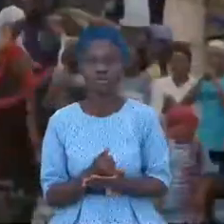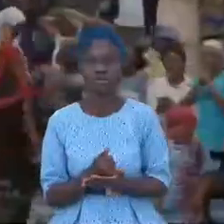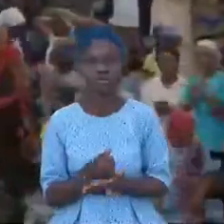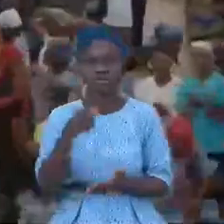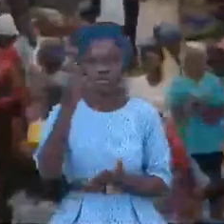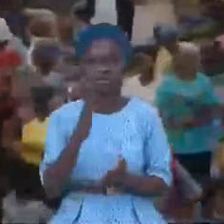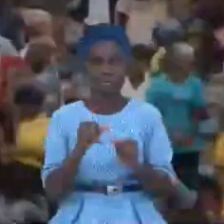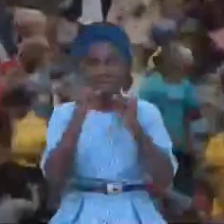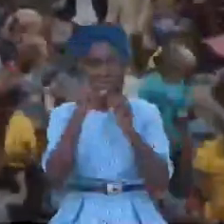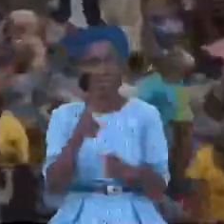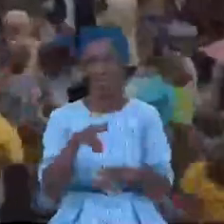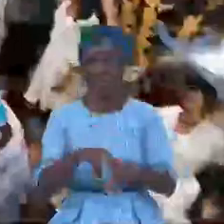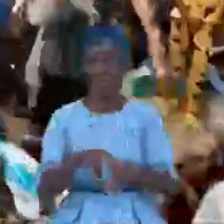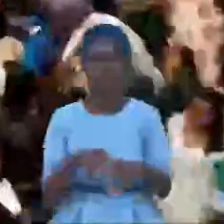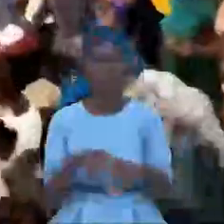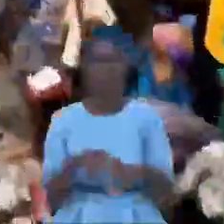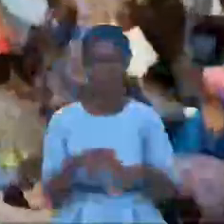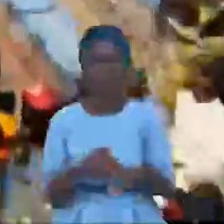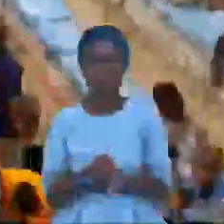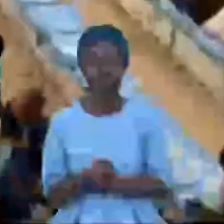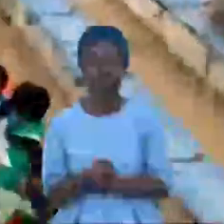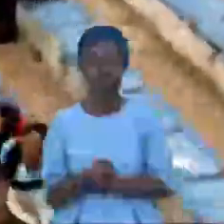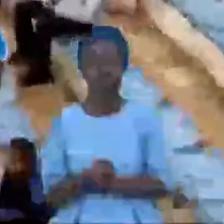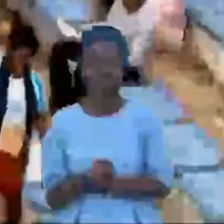Que Dieu bénisse pour vous asseoir.